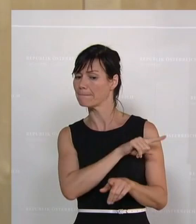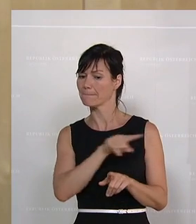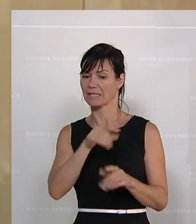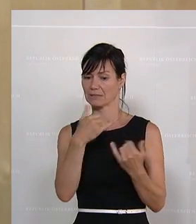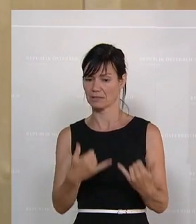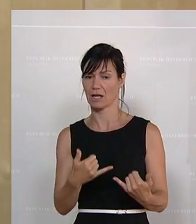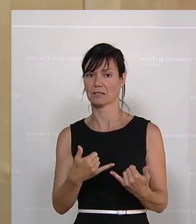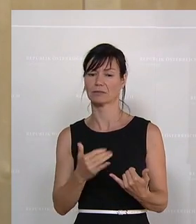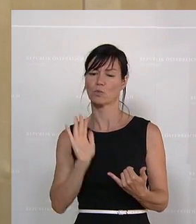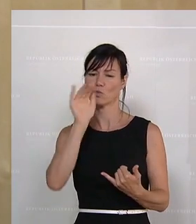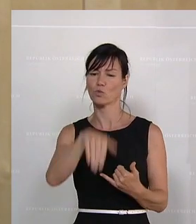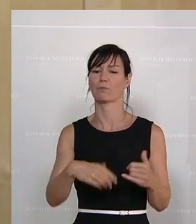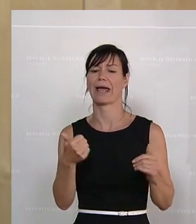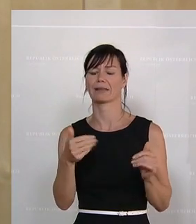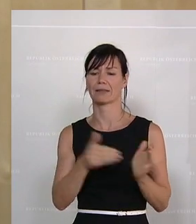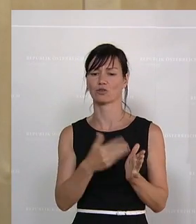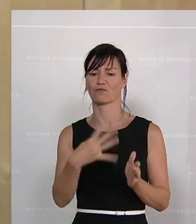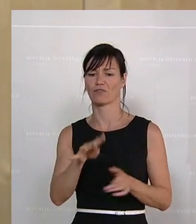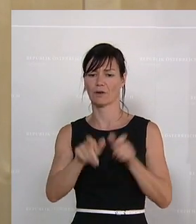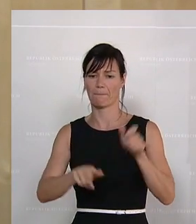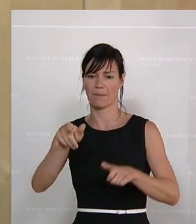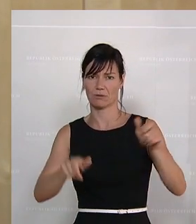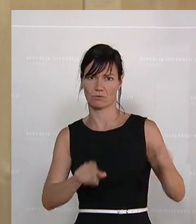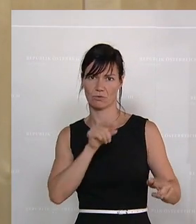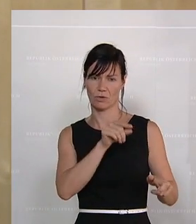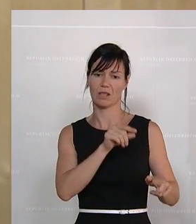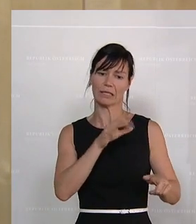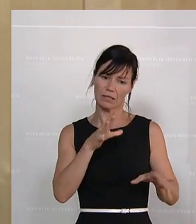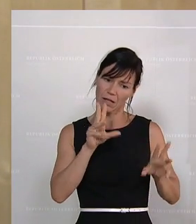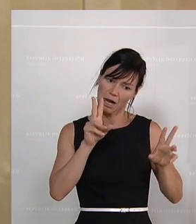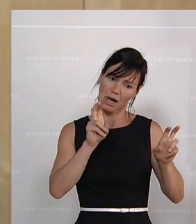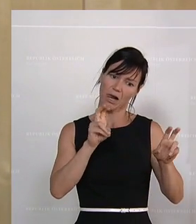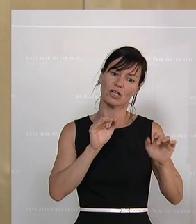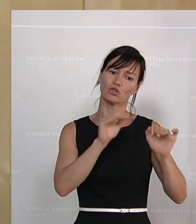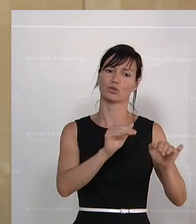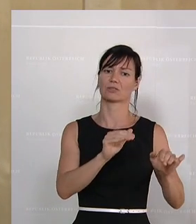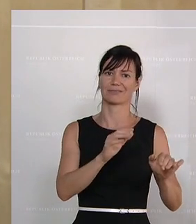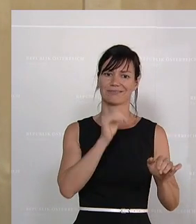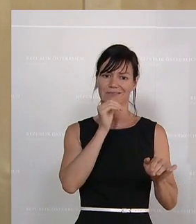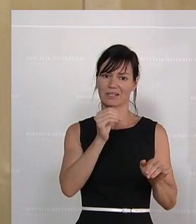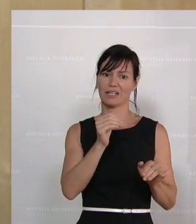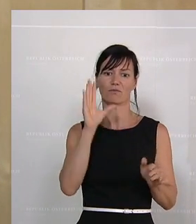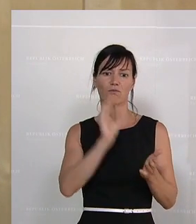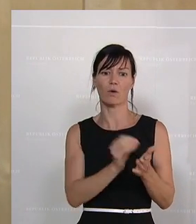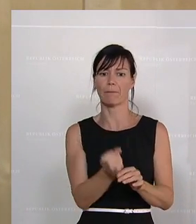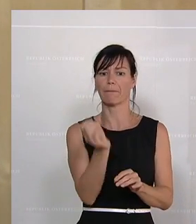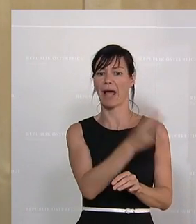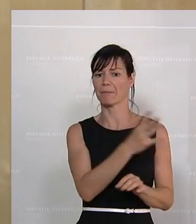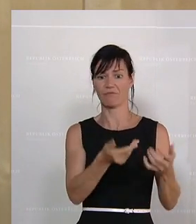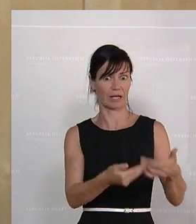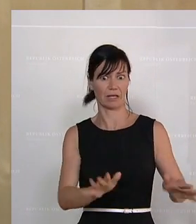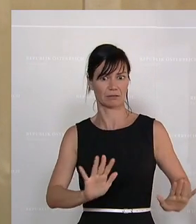über 1400 personen sozusagen vor der delogierung bewahrt und konnten ihre